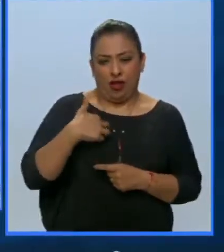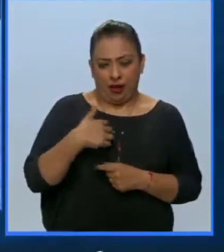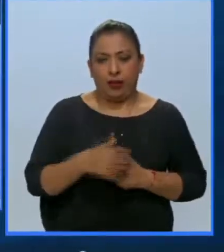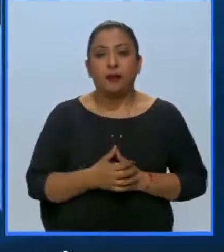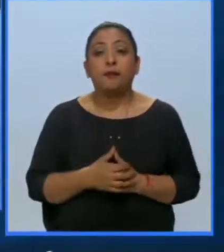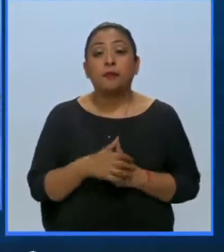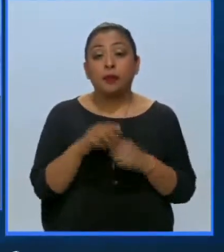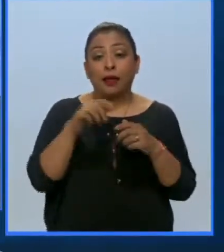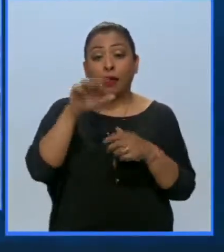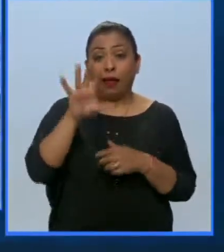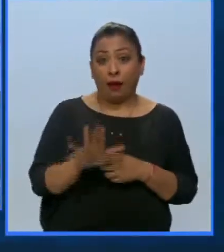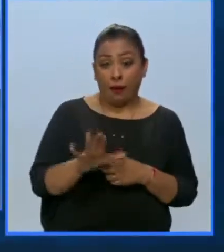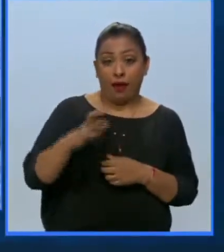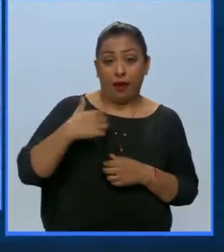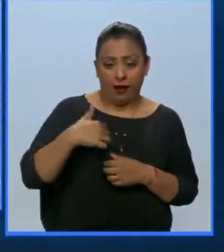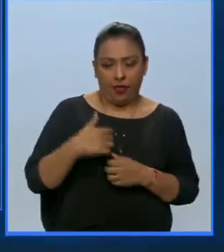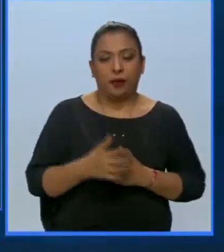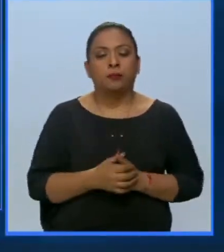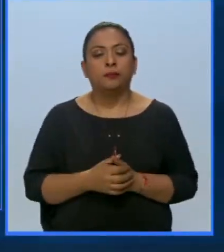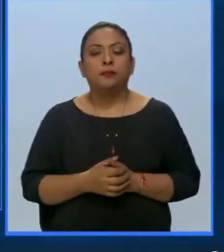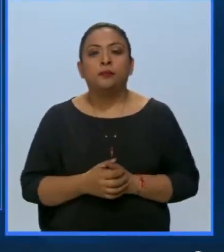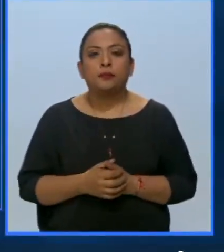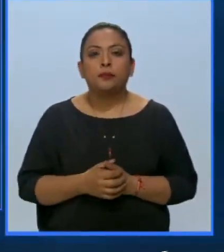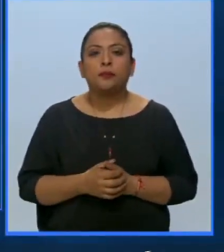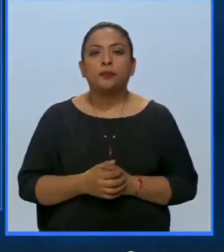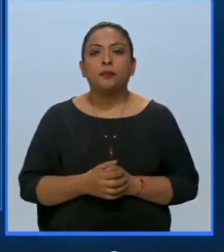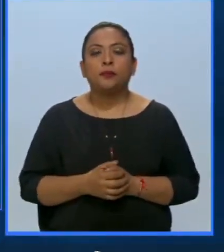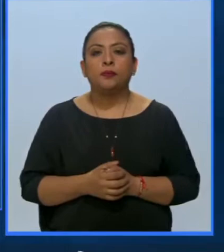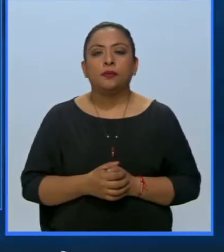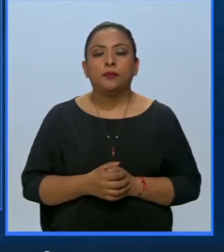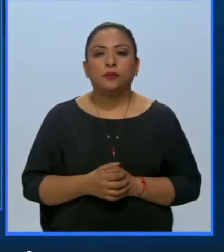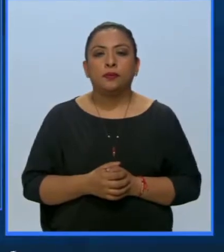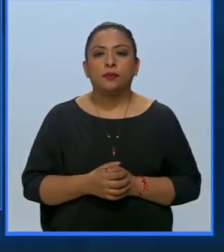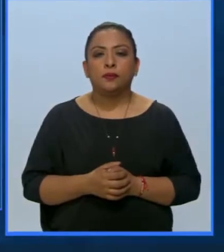Canada, du Bas-Canada plus précisément.